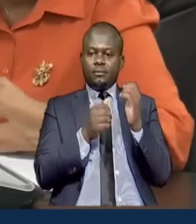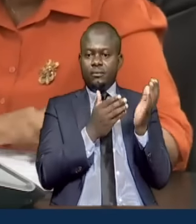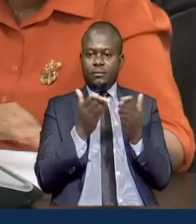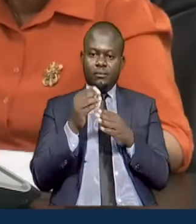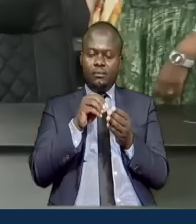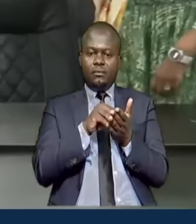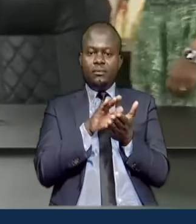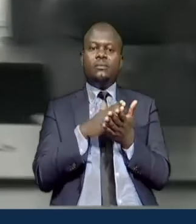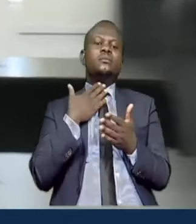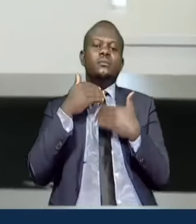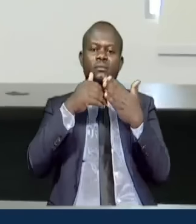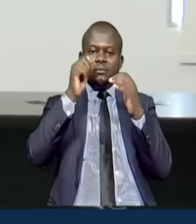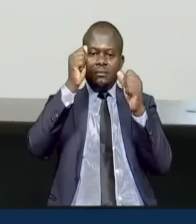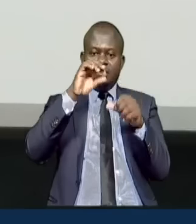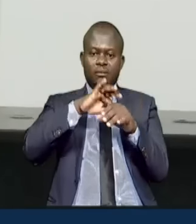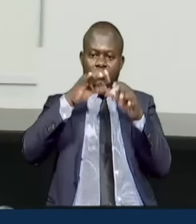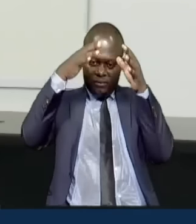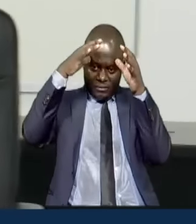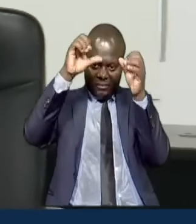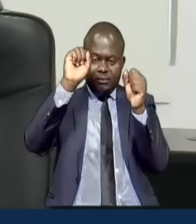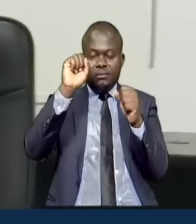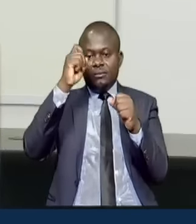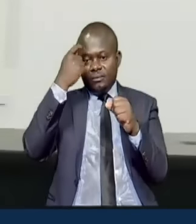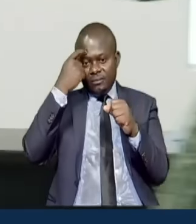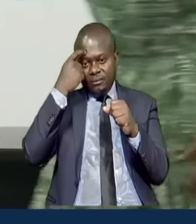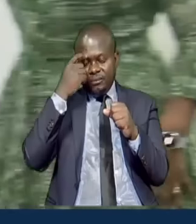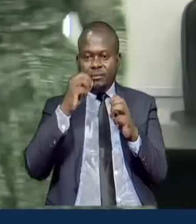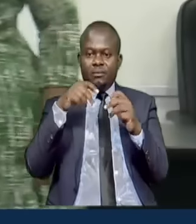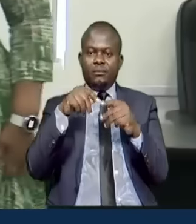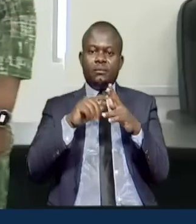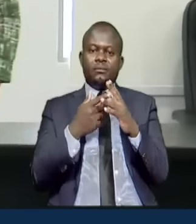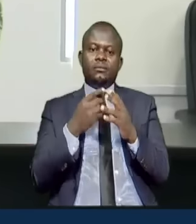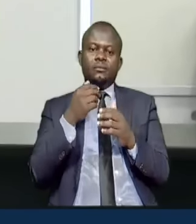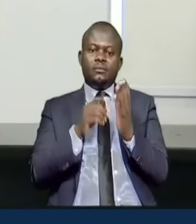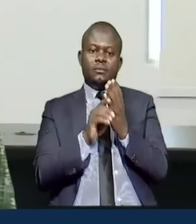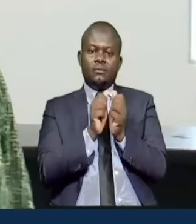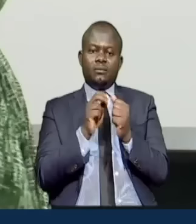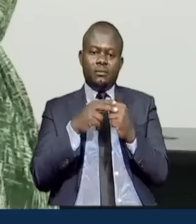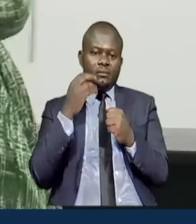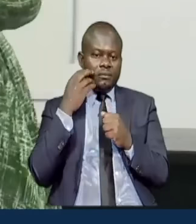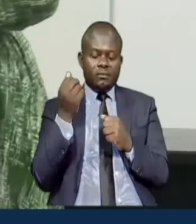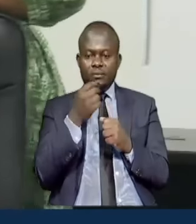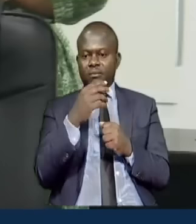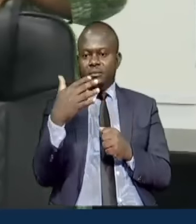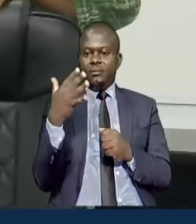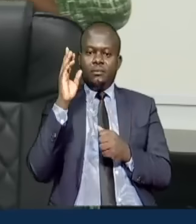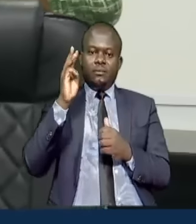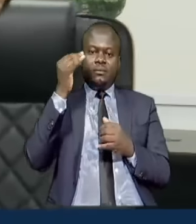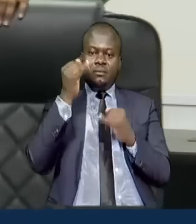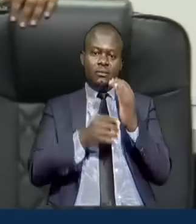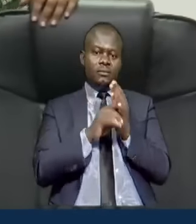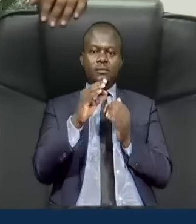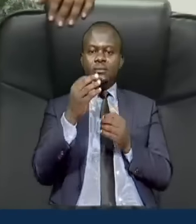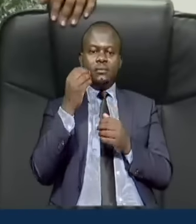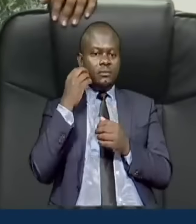z'abifuza kwiyamamaza mu matora y'umukuru w'igihugu n'ay'abadepite cyatangiye kuri uyu wa 17 Gicurasi, kikazarangira kuwa